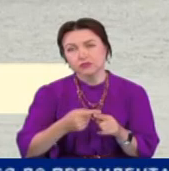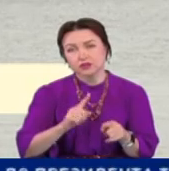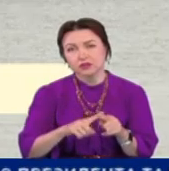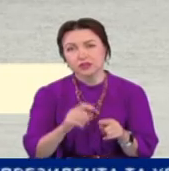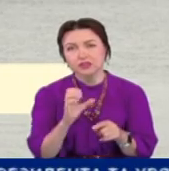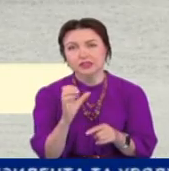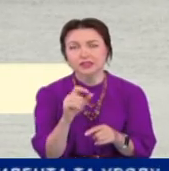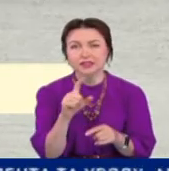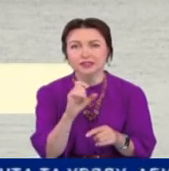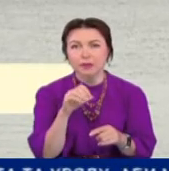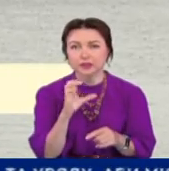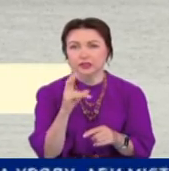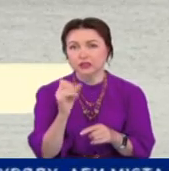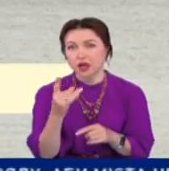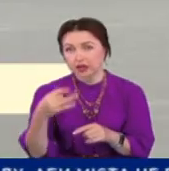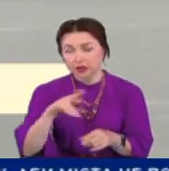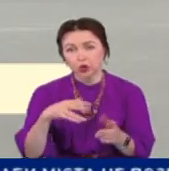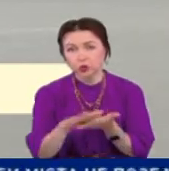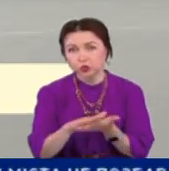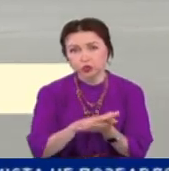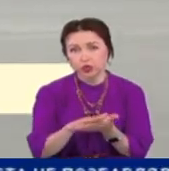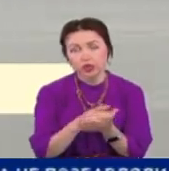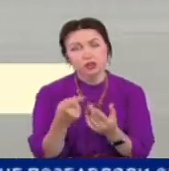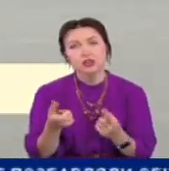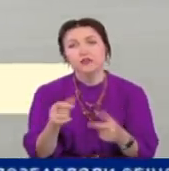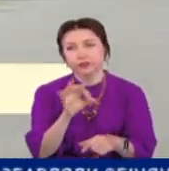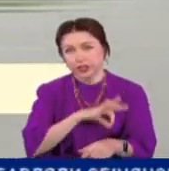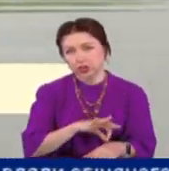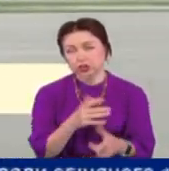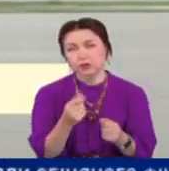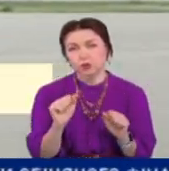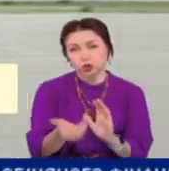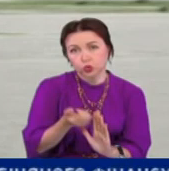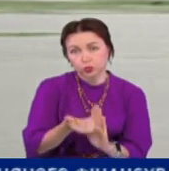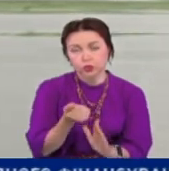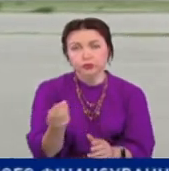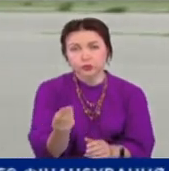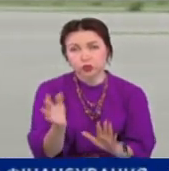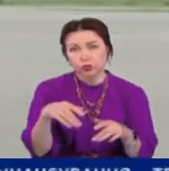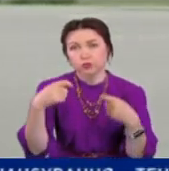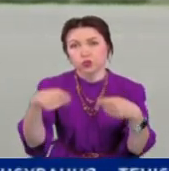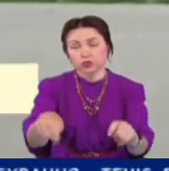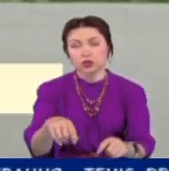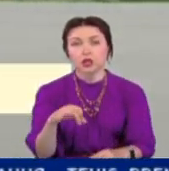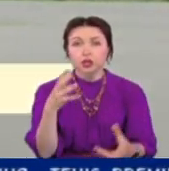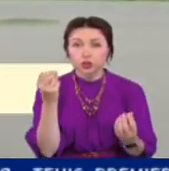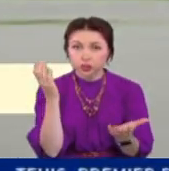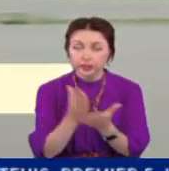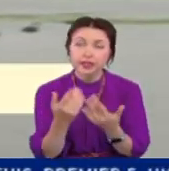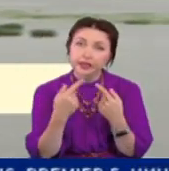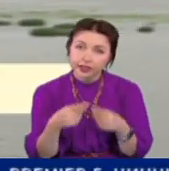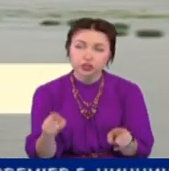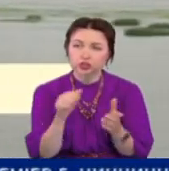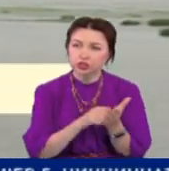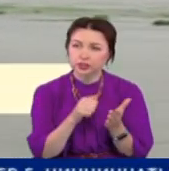там, де треба, наприклад, судохідну частину, а де вигідніше, де можна добути пісок, а потім його продати. Та є ще й інші